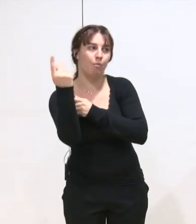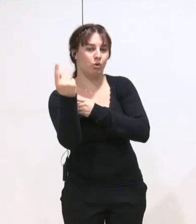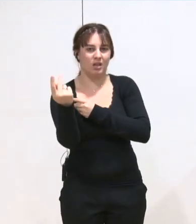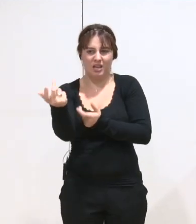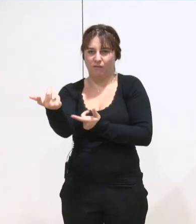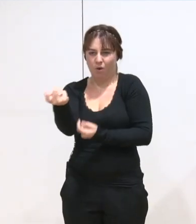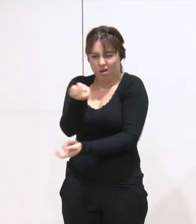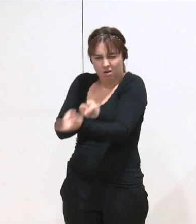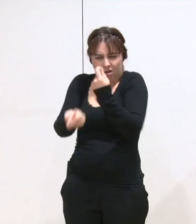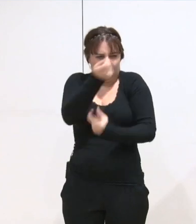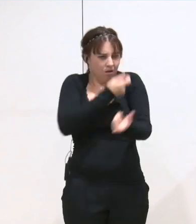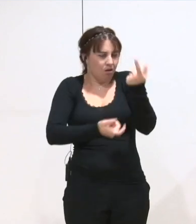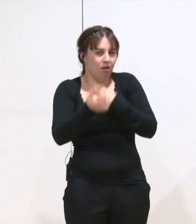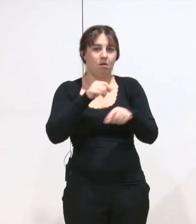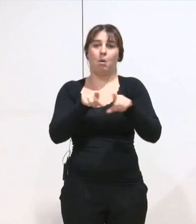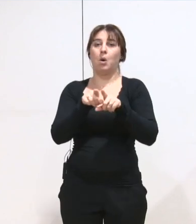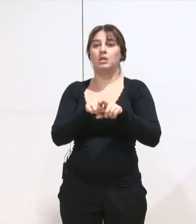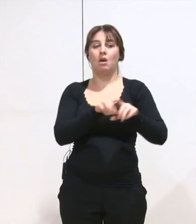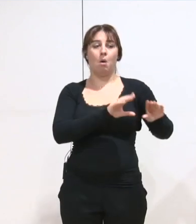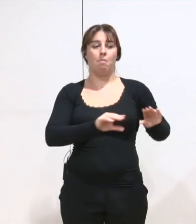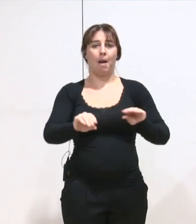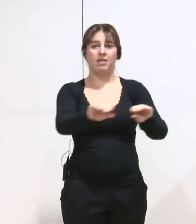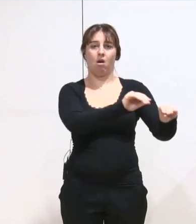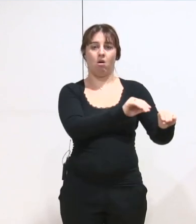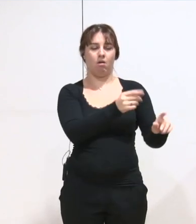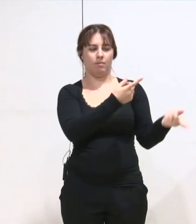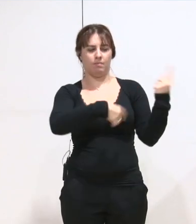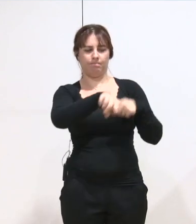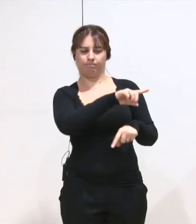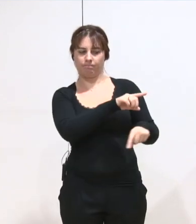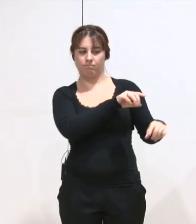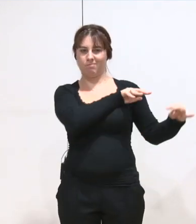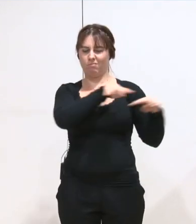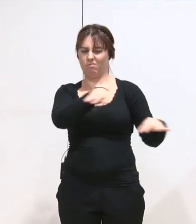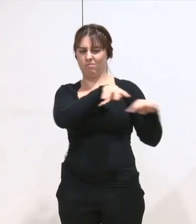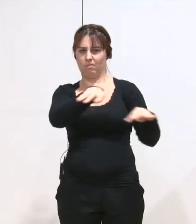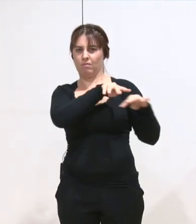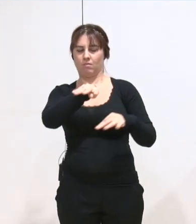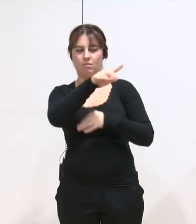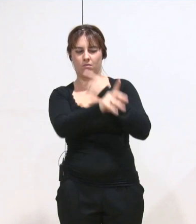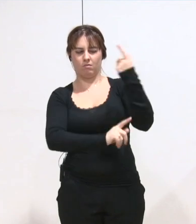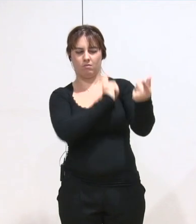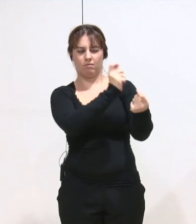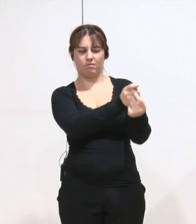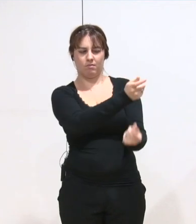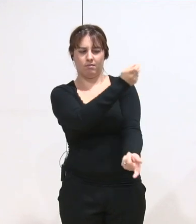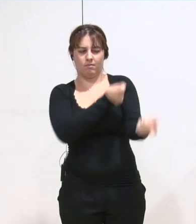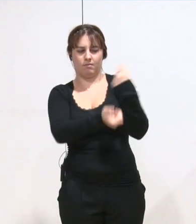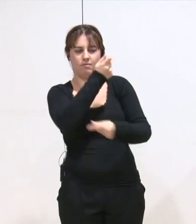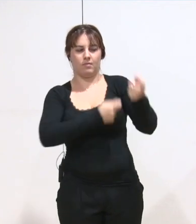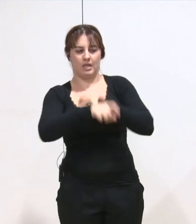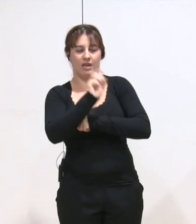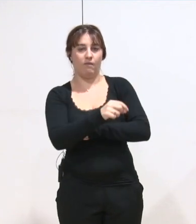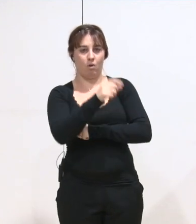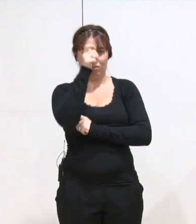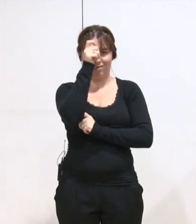besoins des populations qui sont les mieux disposées pour y venir et pour retrouver le sens dans leur pratique